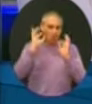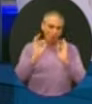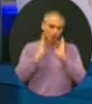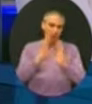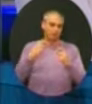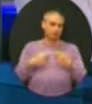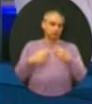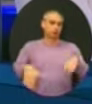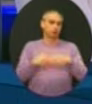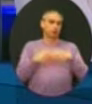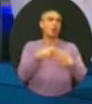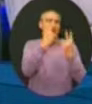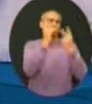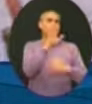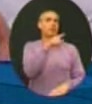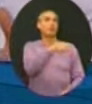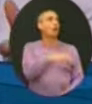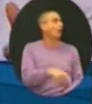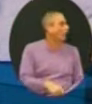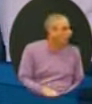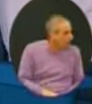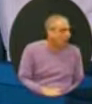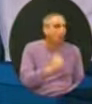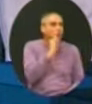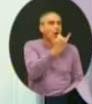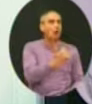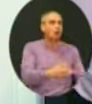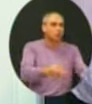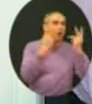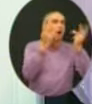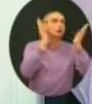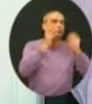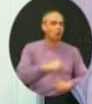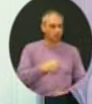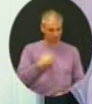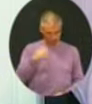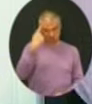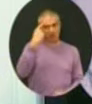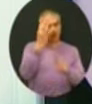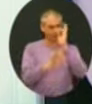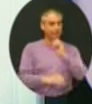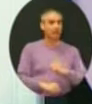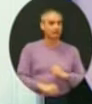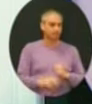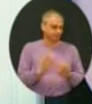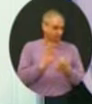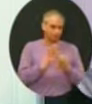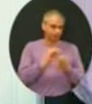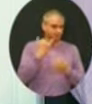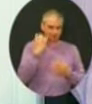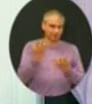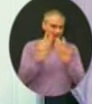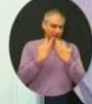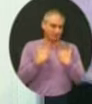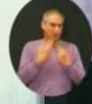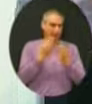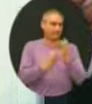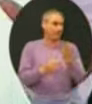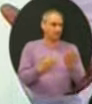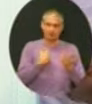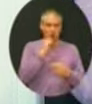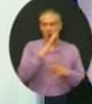בתחום השלום, מה שאתה חשוב גם לך. חשוב מאוד, ואני יכול לומר לך שאני ידעתי פרטים. הרי בסך הכל בוז'י די שיתף אותי בפרטים,